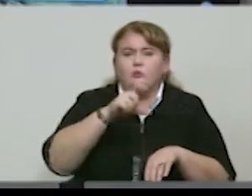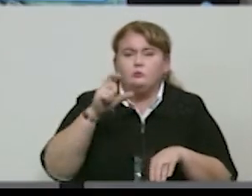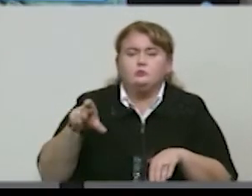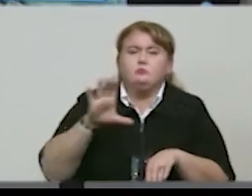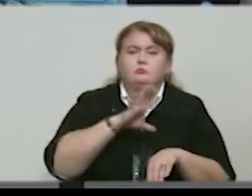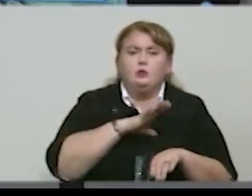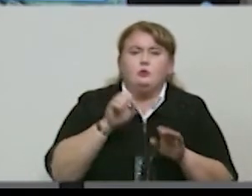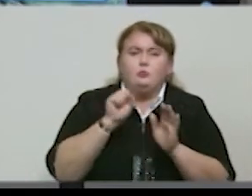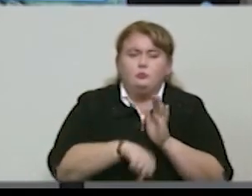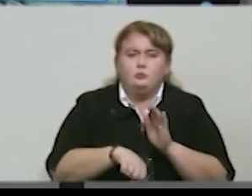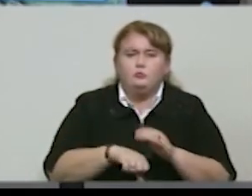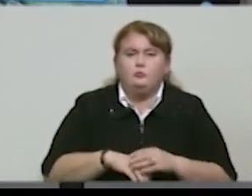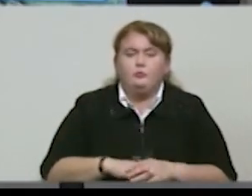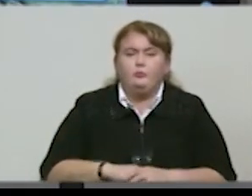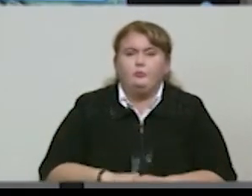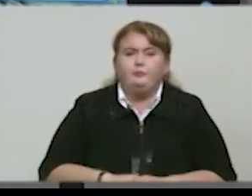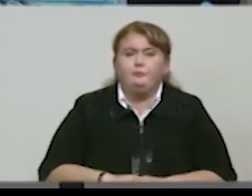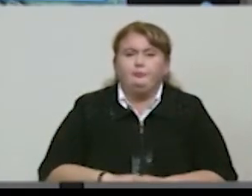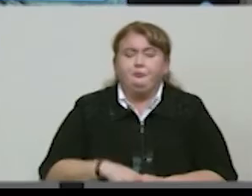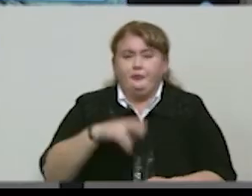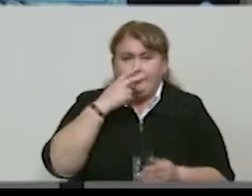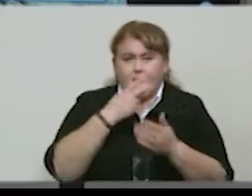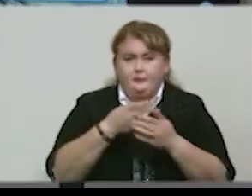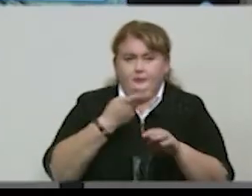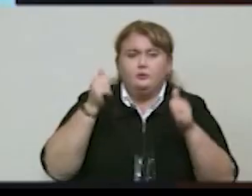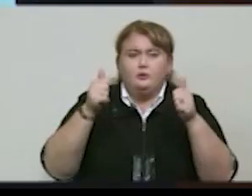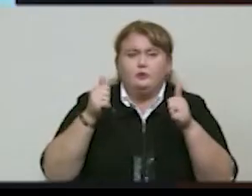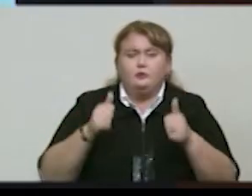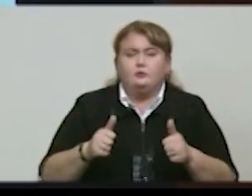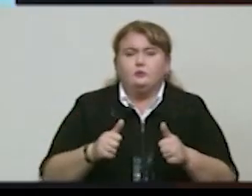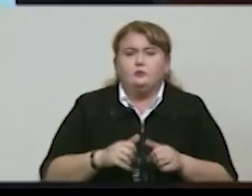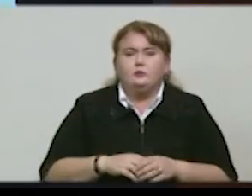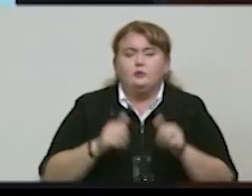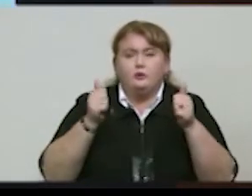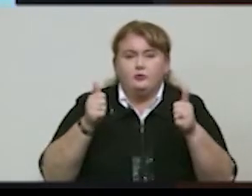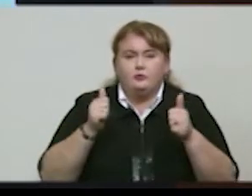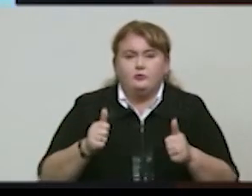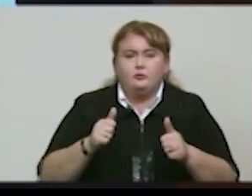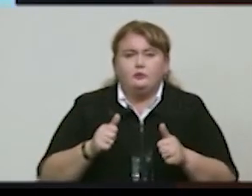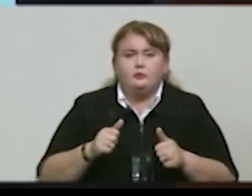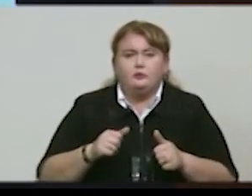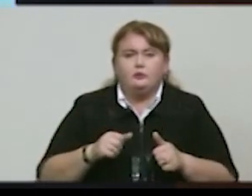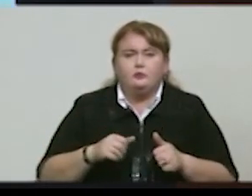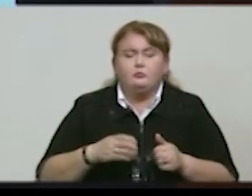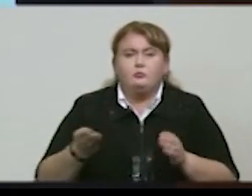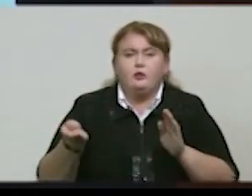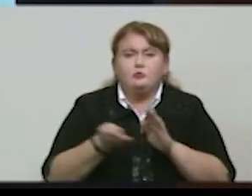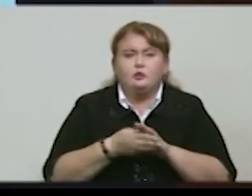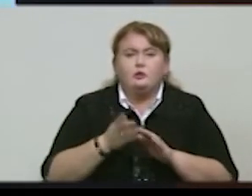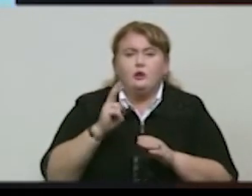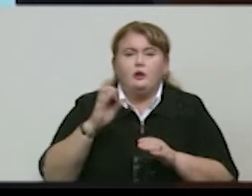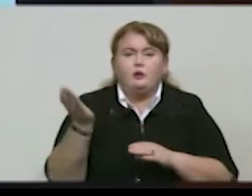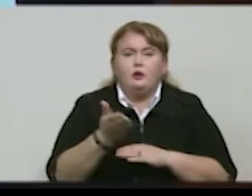были убиты. Посмотрите на эту карту. Это карта приложения к рапорту